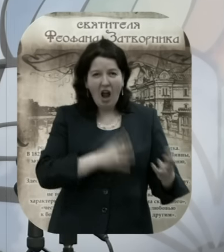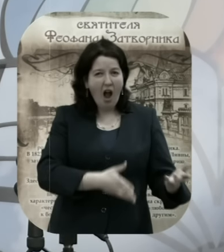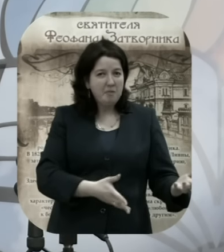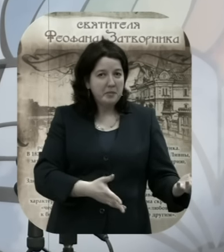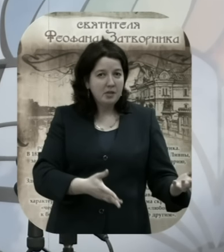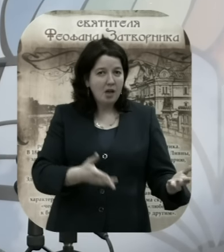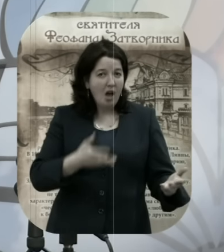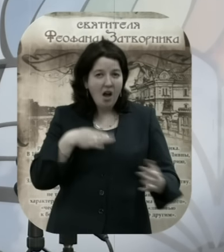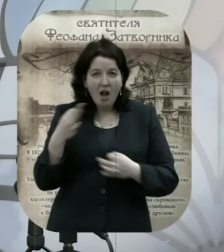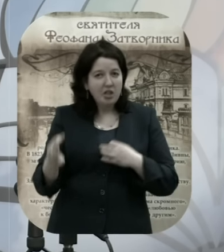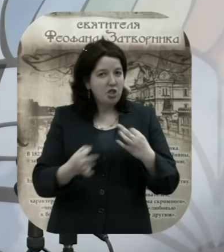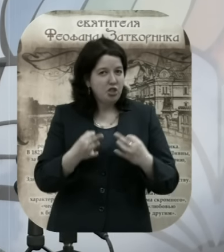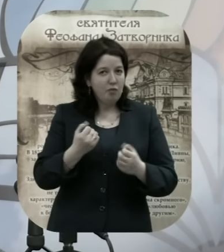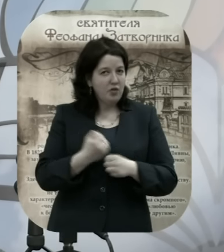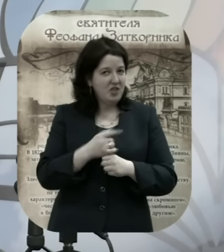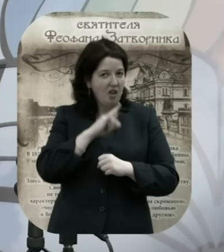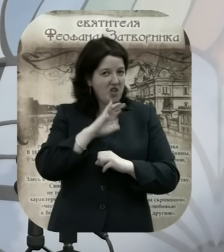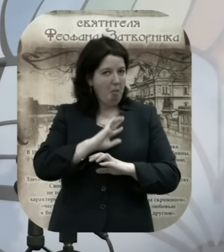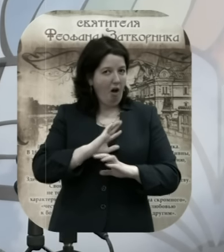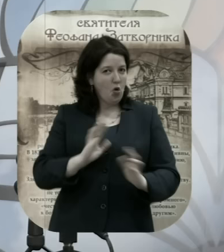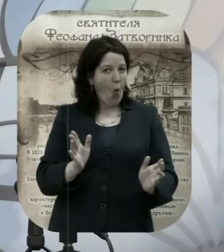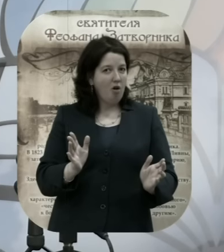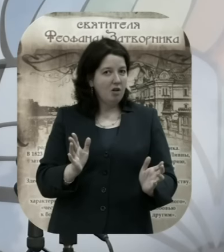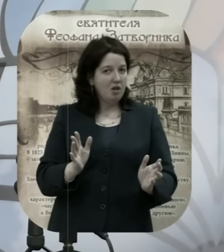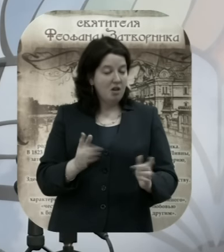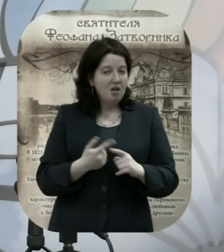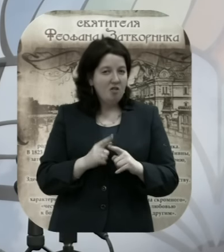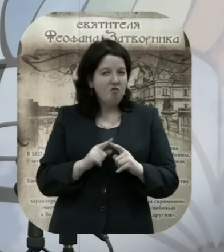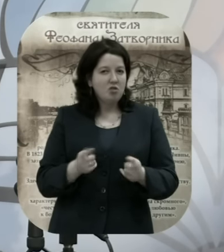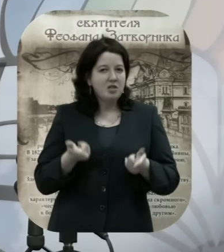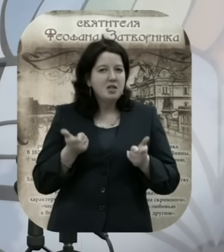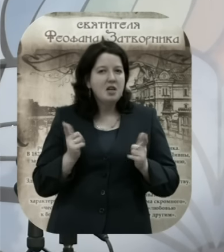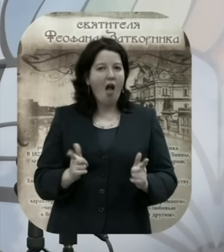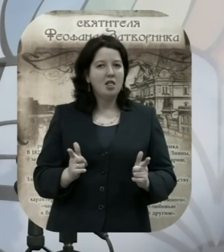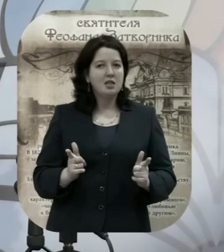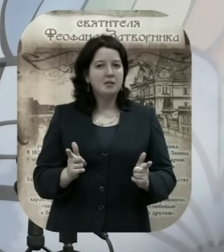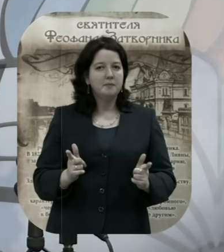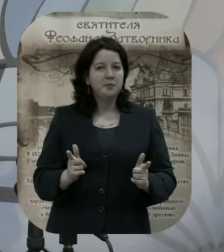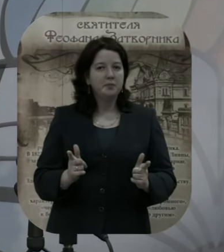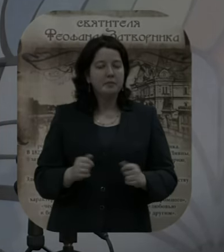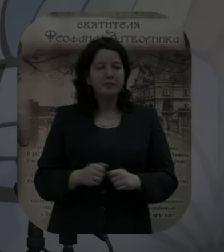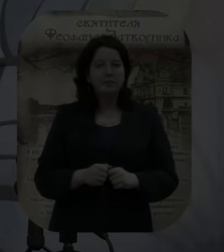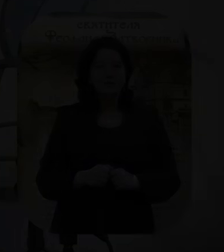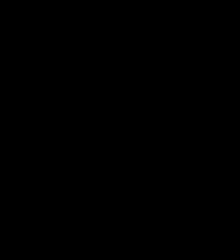а ничего сделать не могу. Вот это